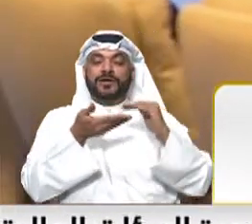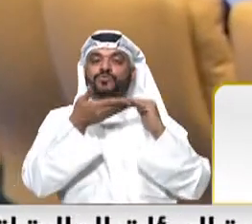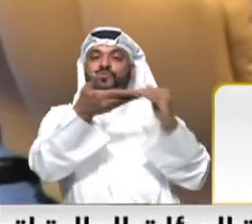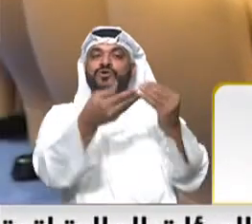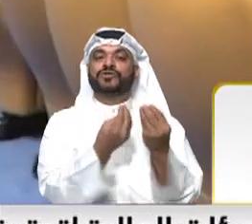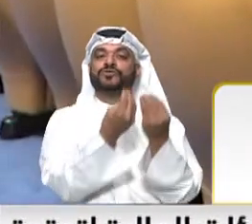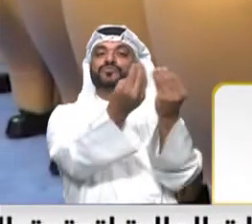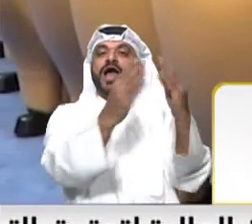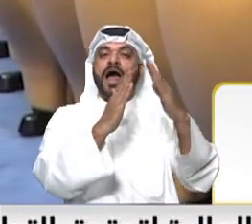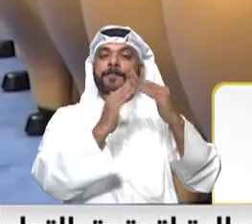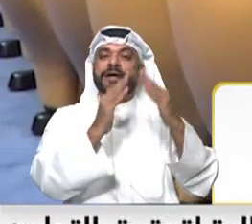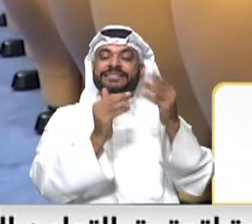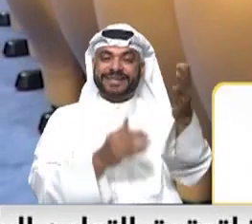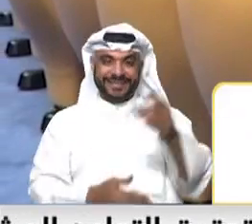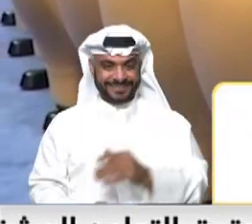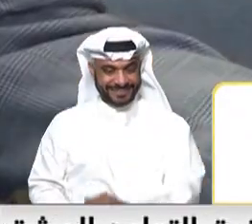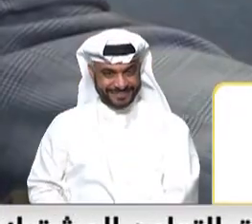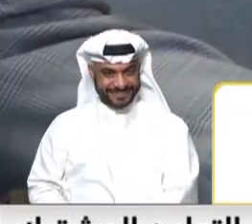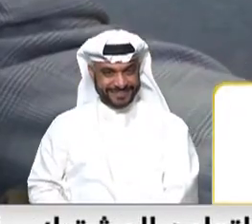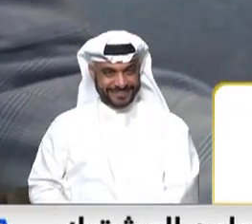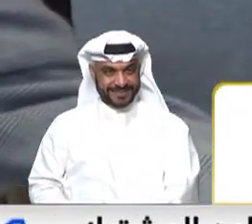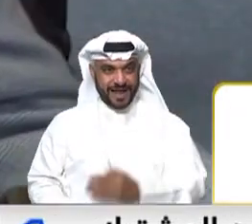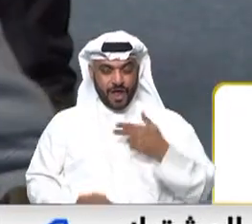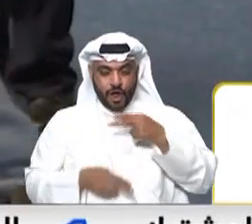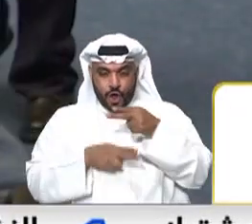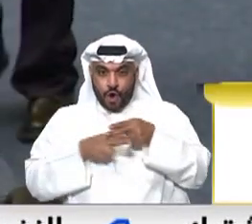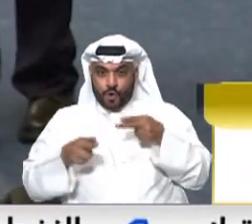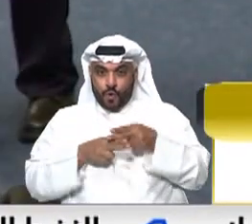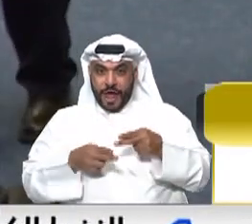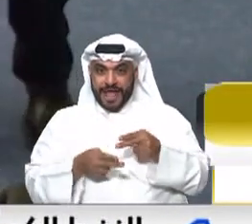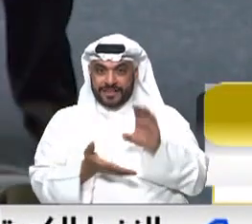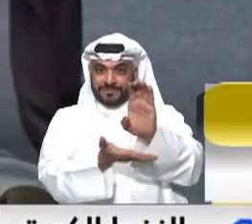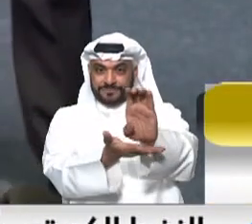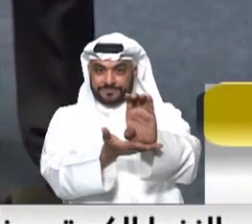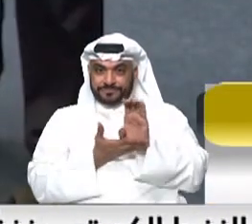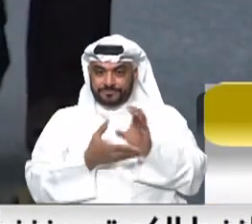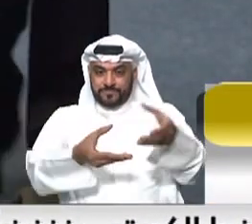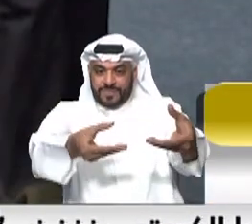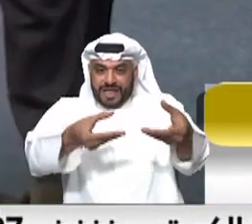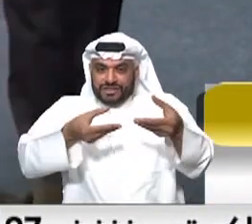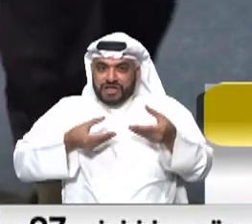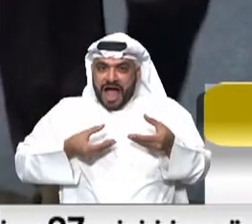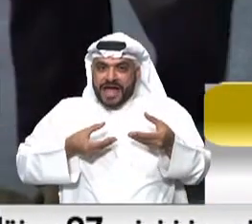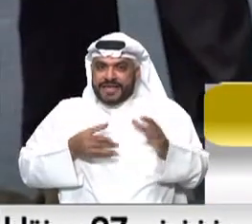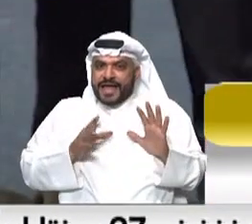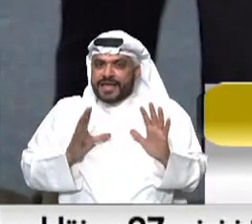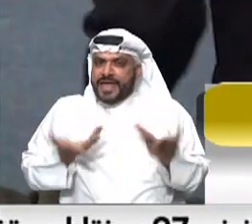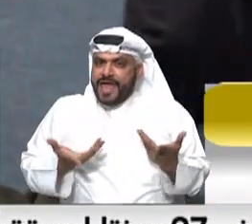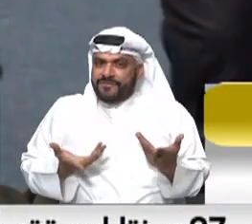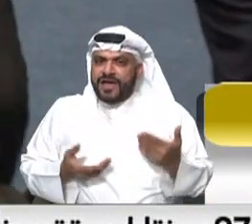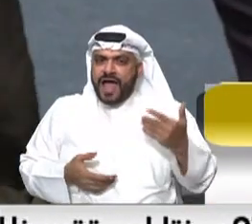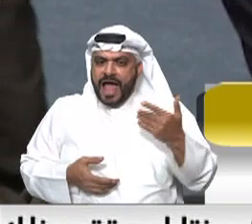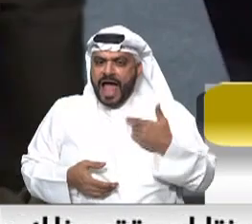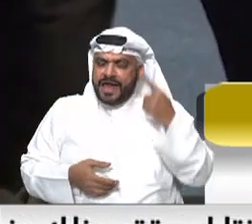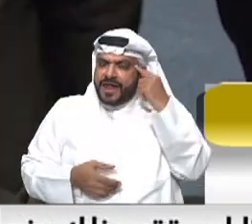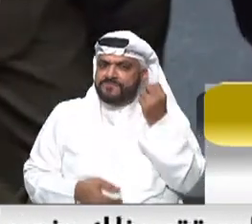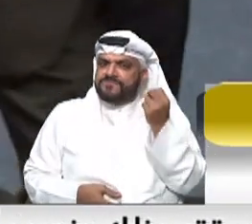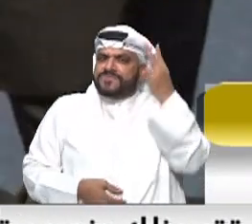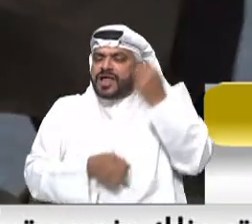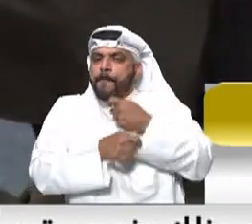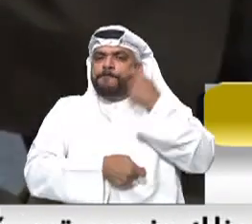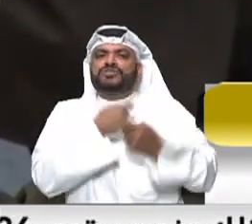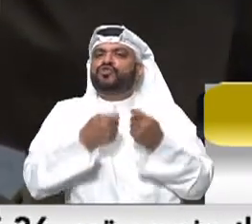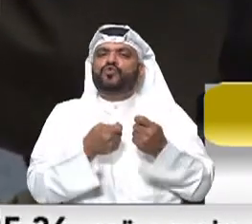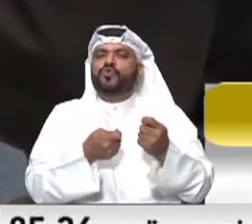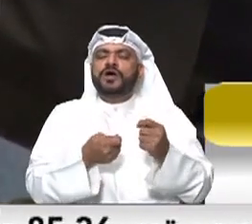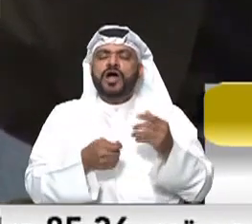المقام في مصر. الصندوق الكويتي استلم الجائزة لمشروع مياه بحر البقر. طبعا مشروع مياه بحر